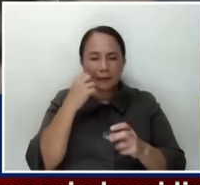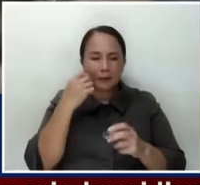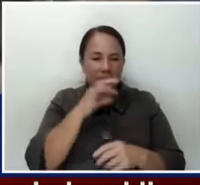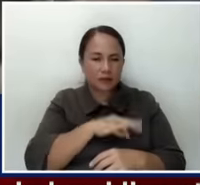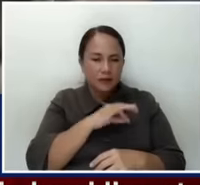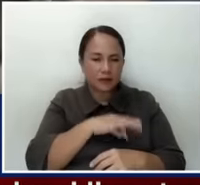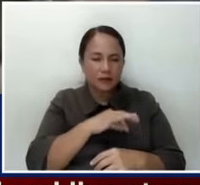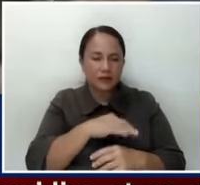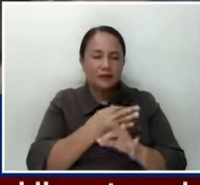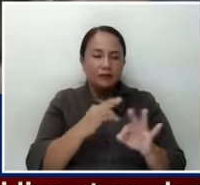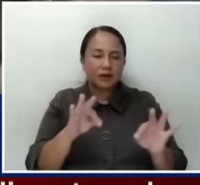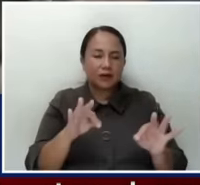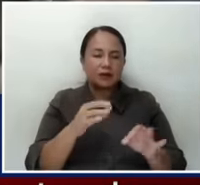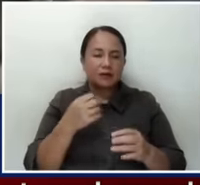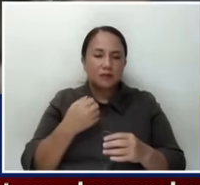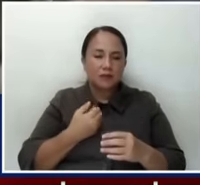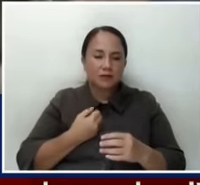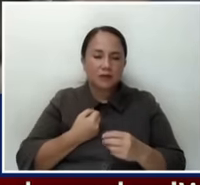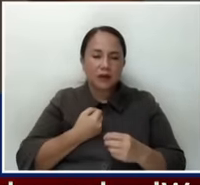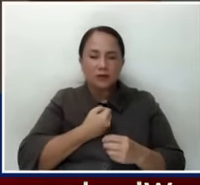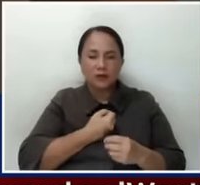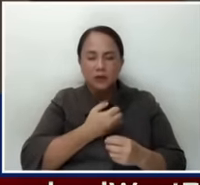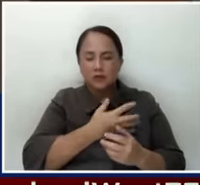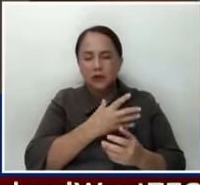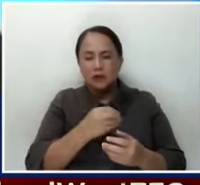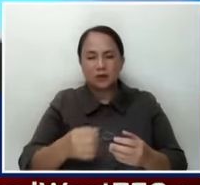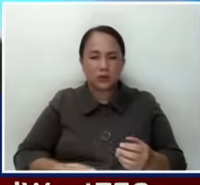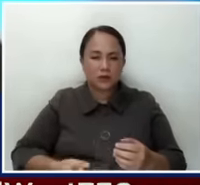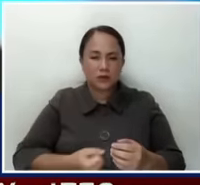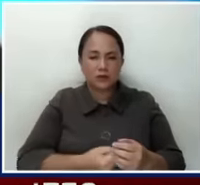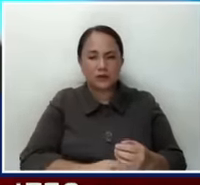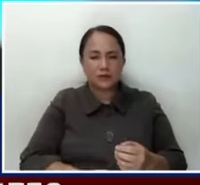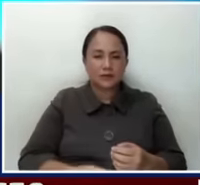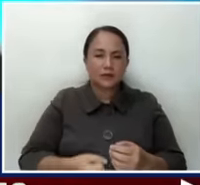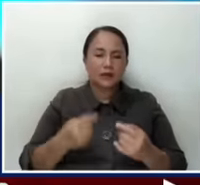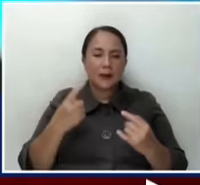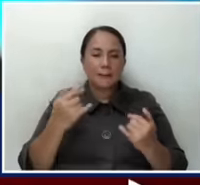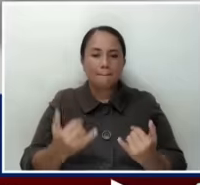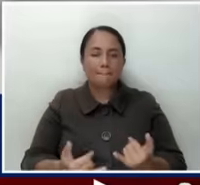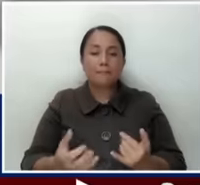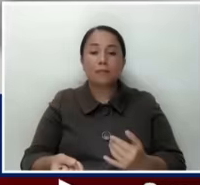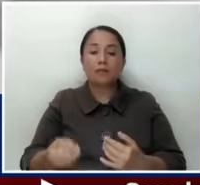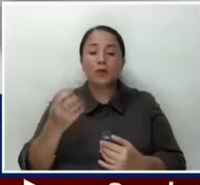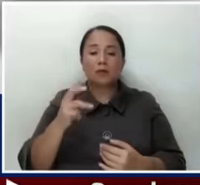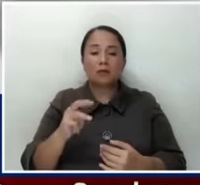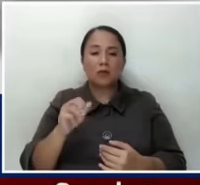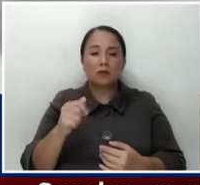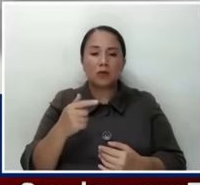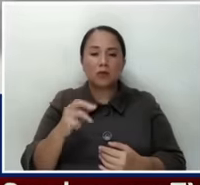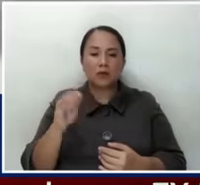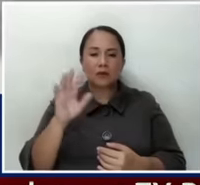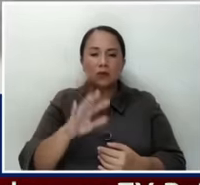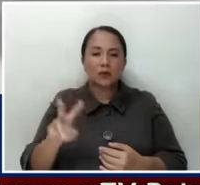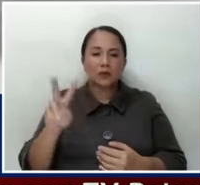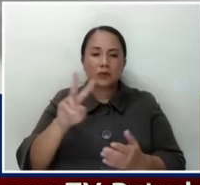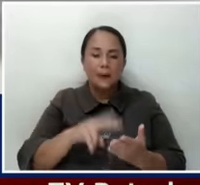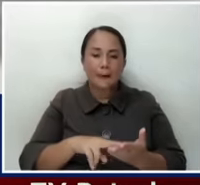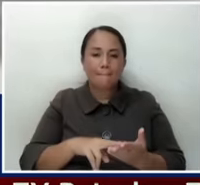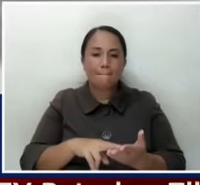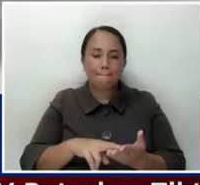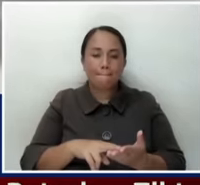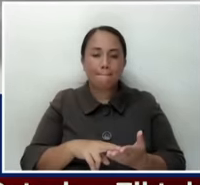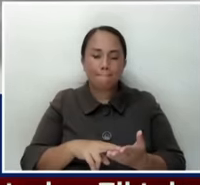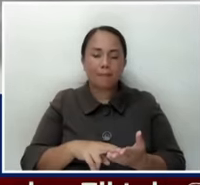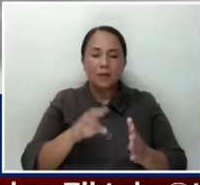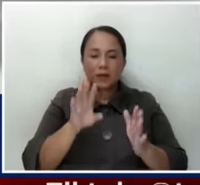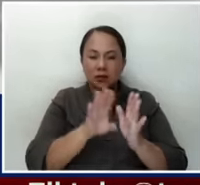sa libreng mammogram at ultrasound. Sa ngayon, ang presyo ng mammogram nasa 2,000 pesos ang